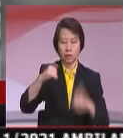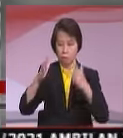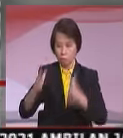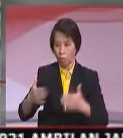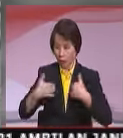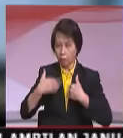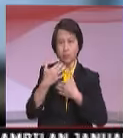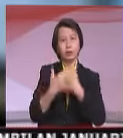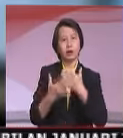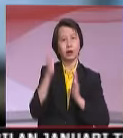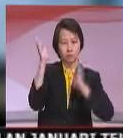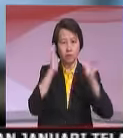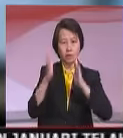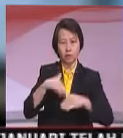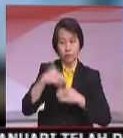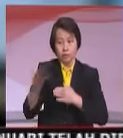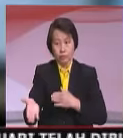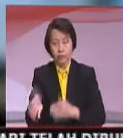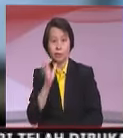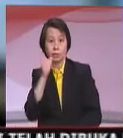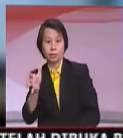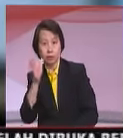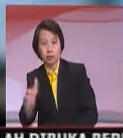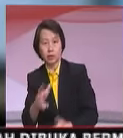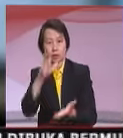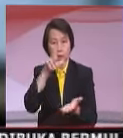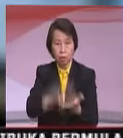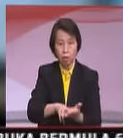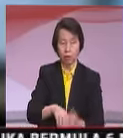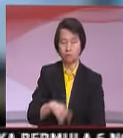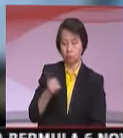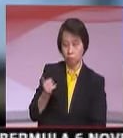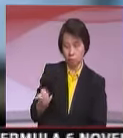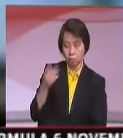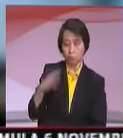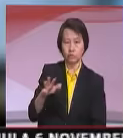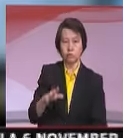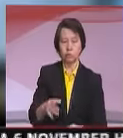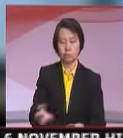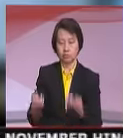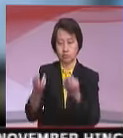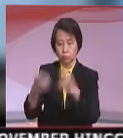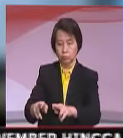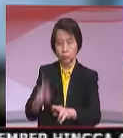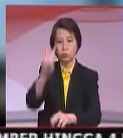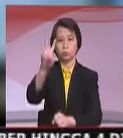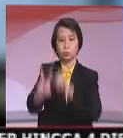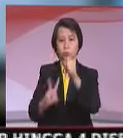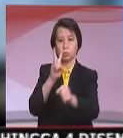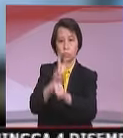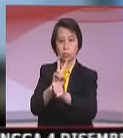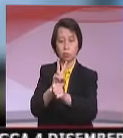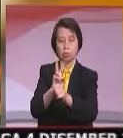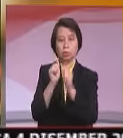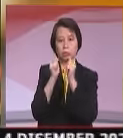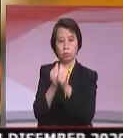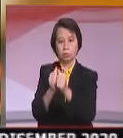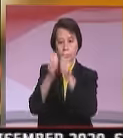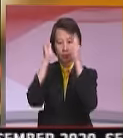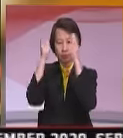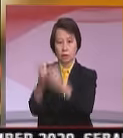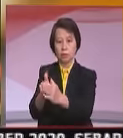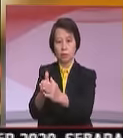darah Malaysia di sebelah neneknya itu mengesahkan bahawa dia telah mengikat kontrak selama 2 tahun bersama